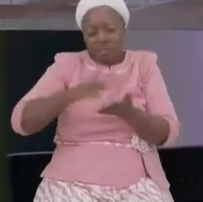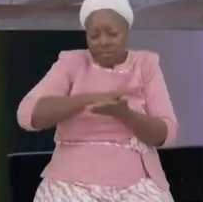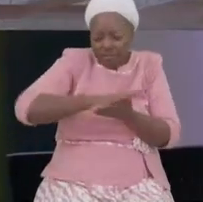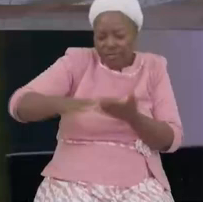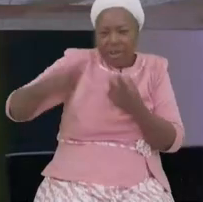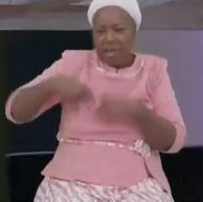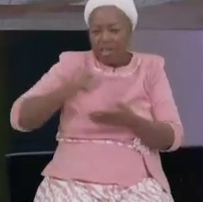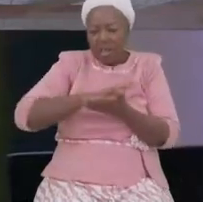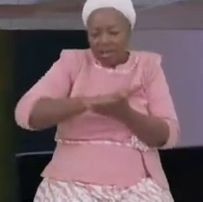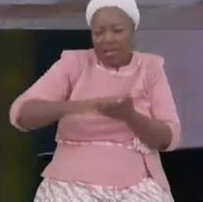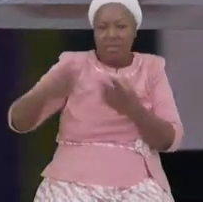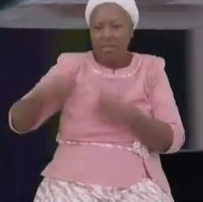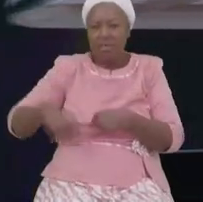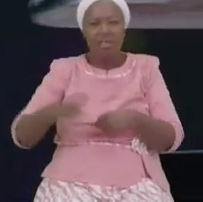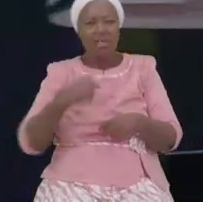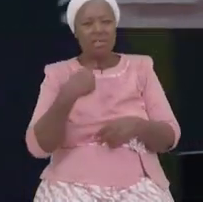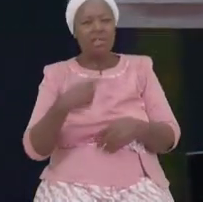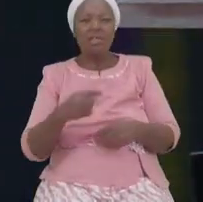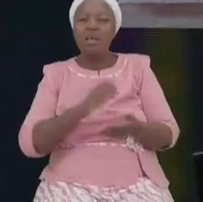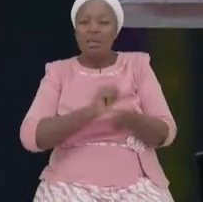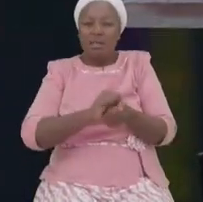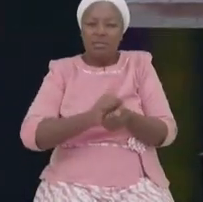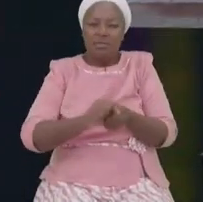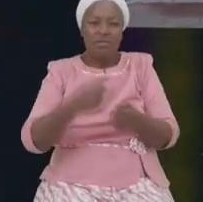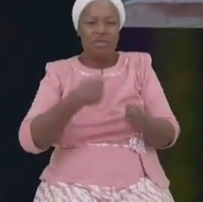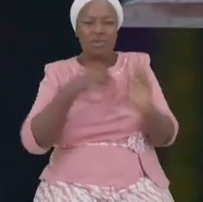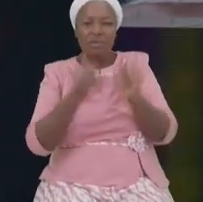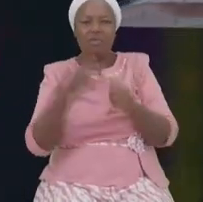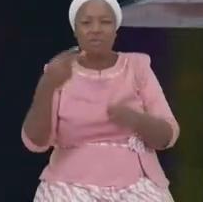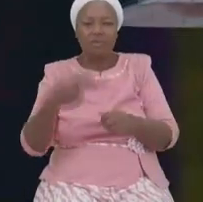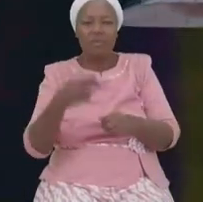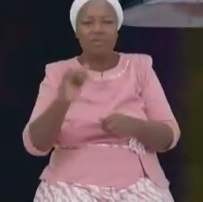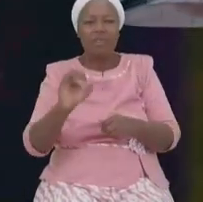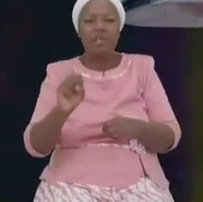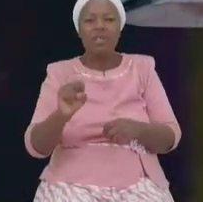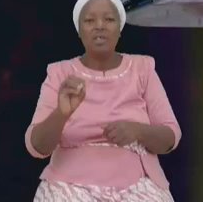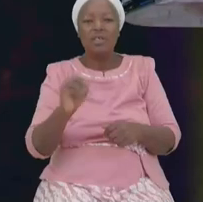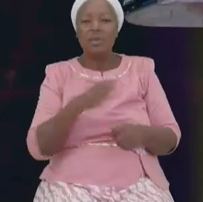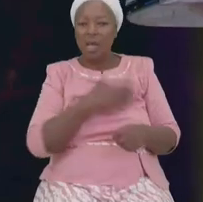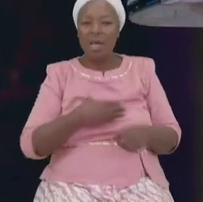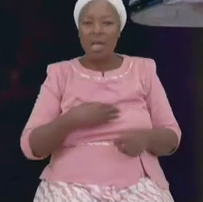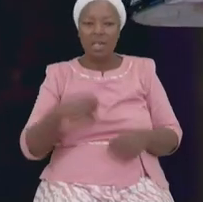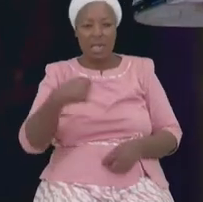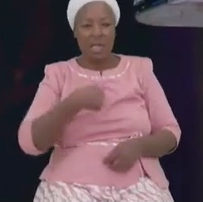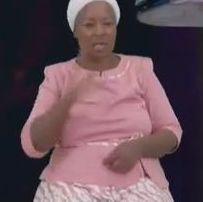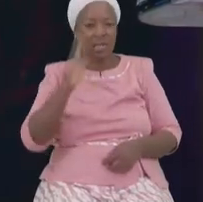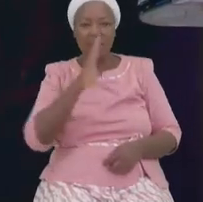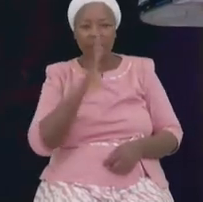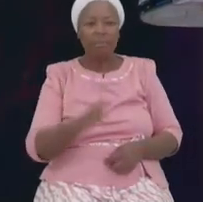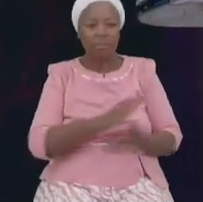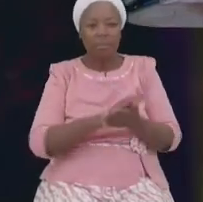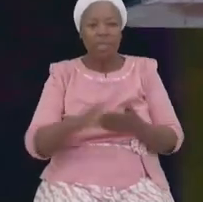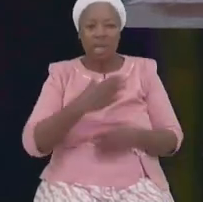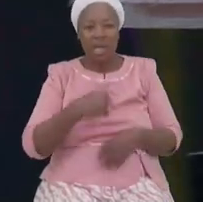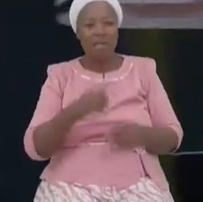d'un cœur purifié. Il dit, purifie-moi avec l'hysope et je serai plus blanc que la neige. Verset